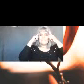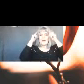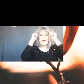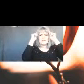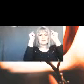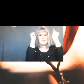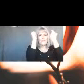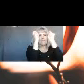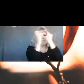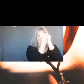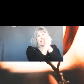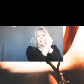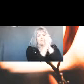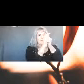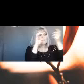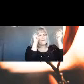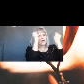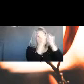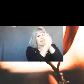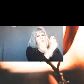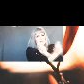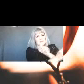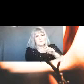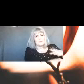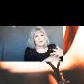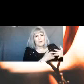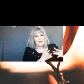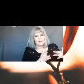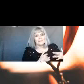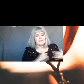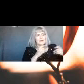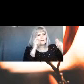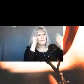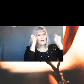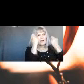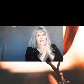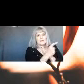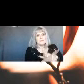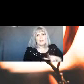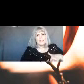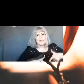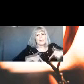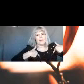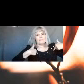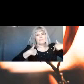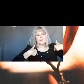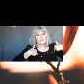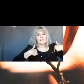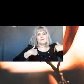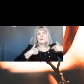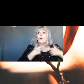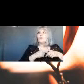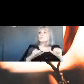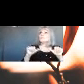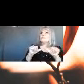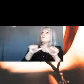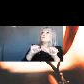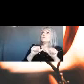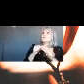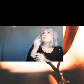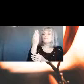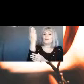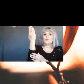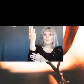hart. Lei ons deur U Gees, hoe ons U story verder kan leef, en Here, hoe ons